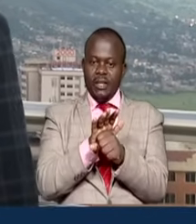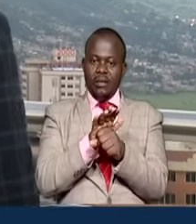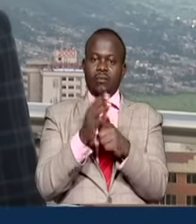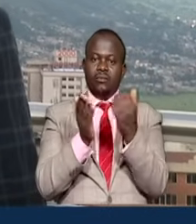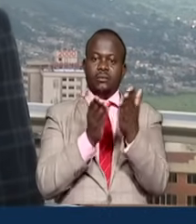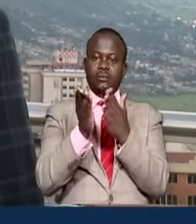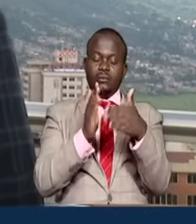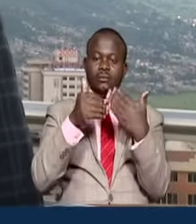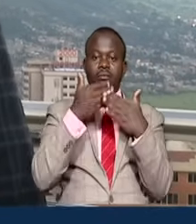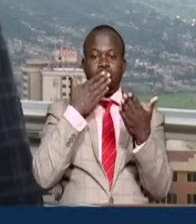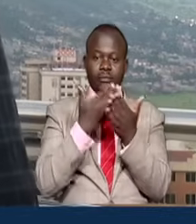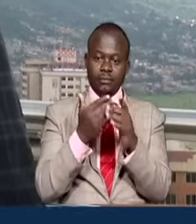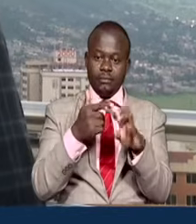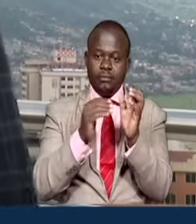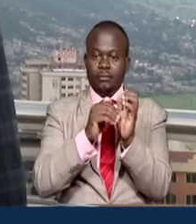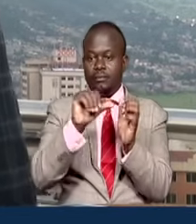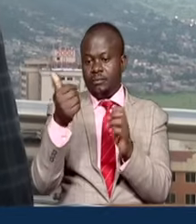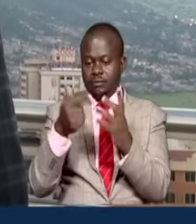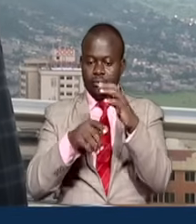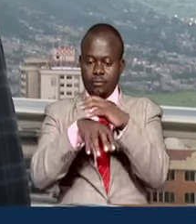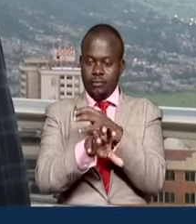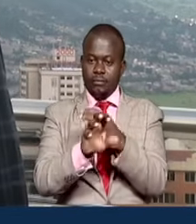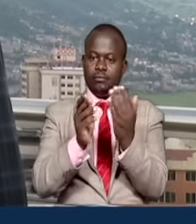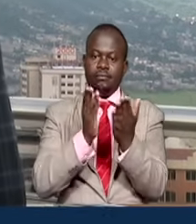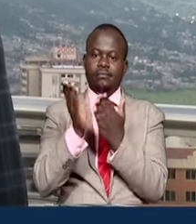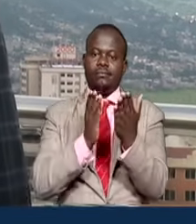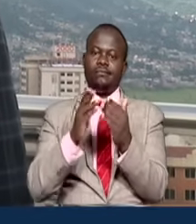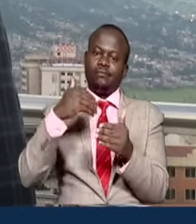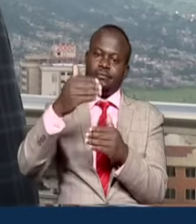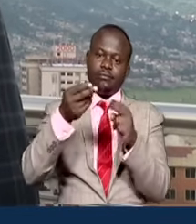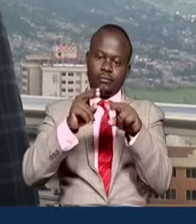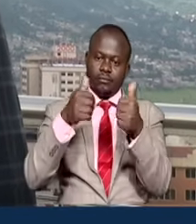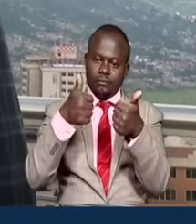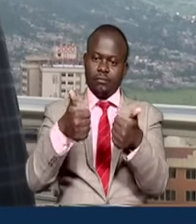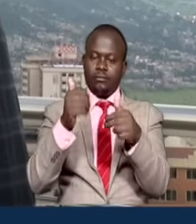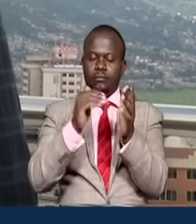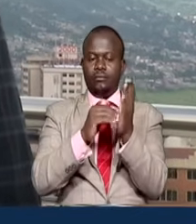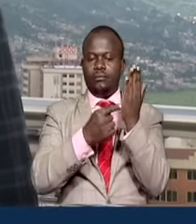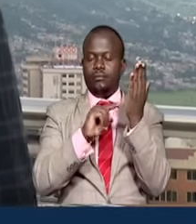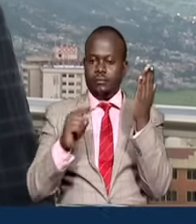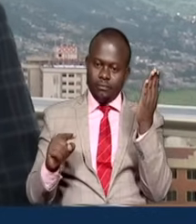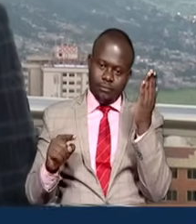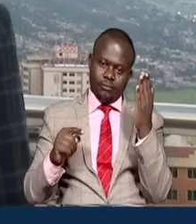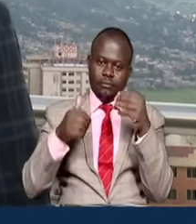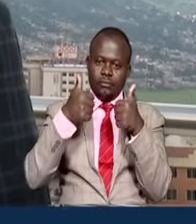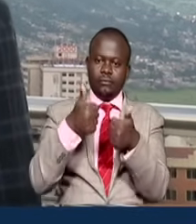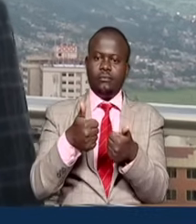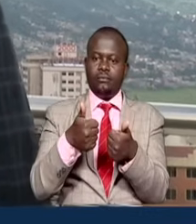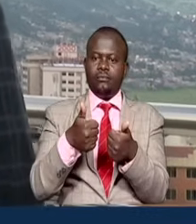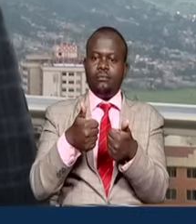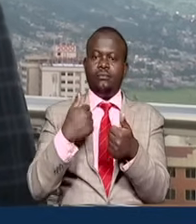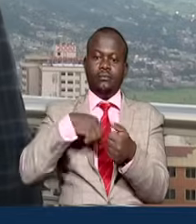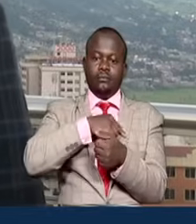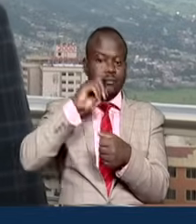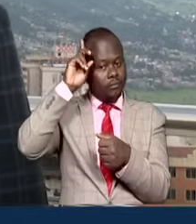service nziza ndetse n'ibindi bishamikiye kuri service bigenda neza n'ikoranabuhanga rirenze. Nibwira